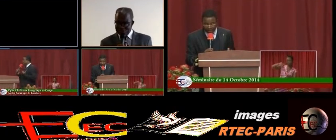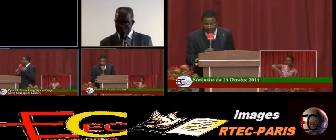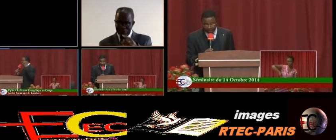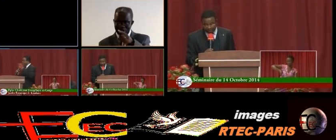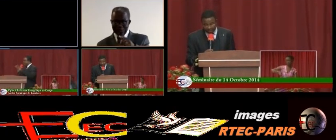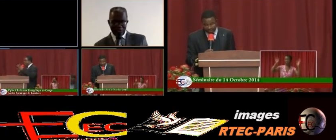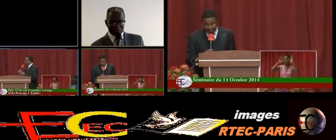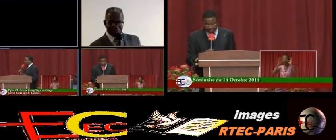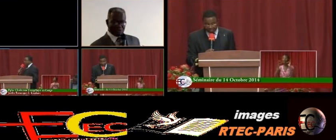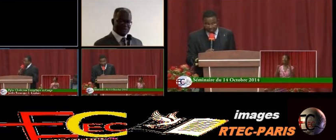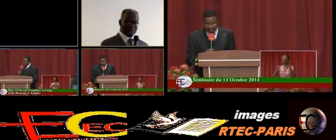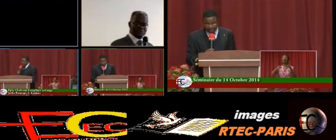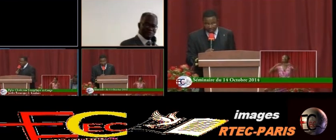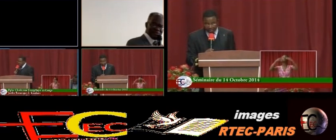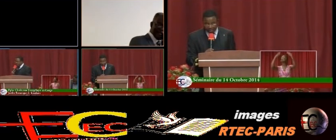les nourrit.